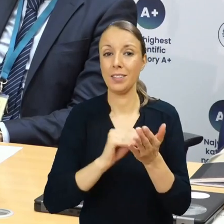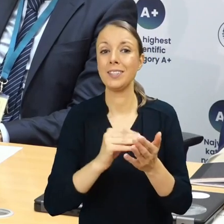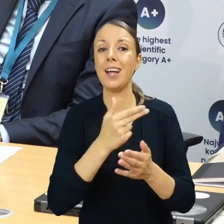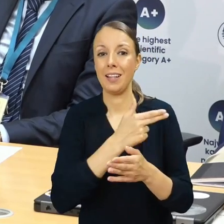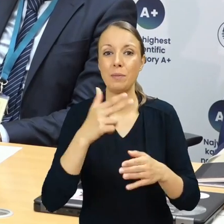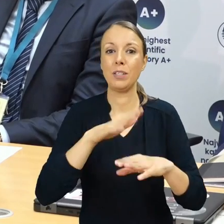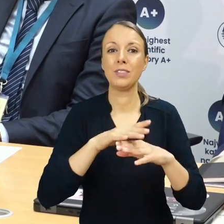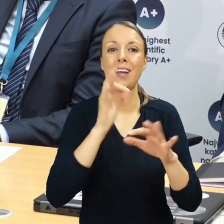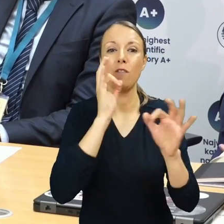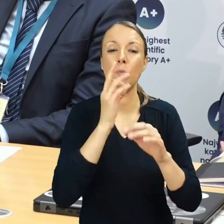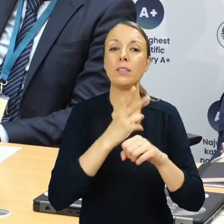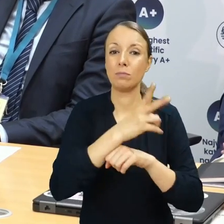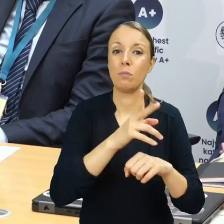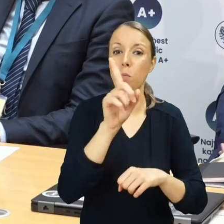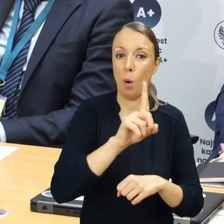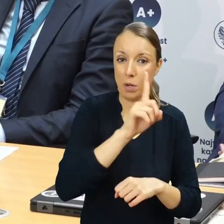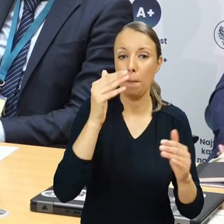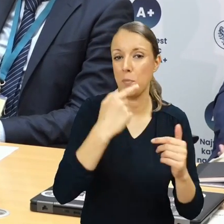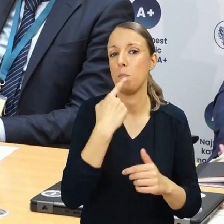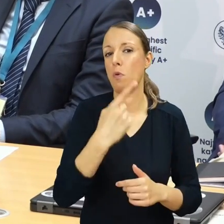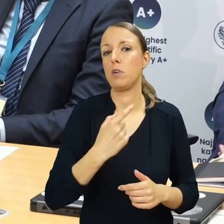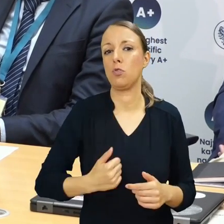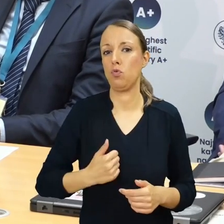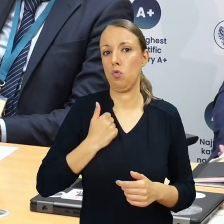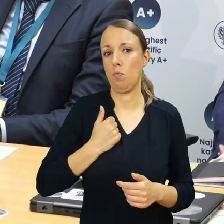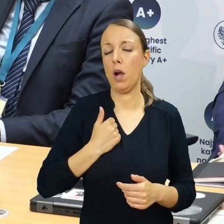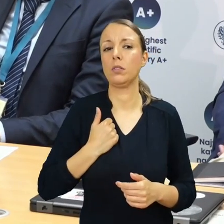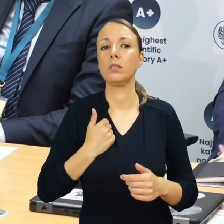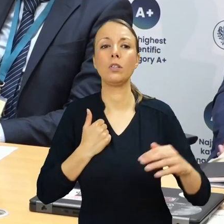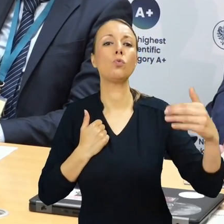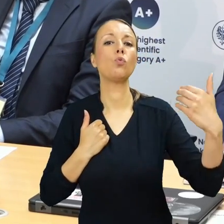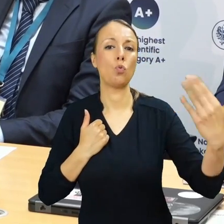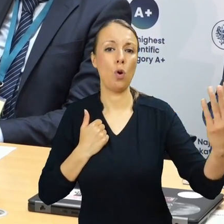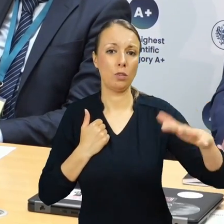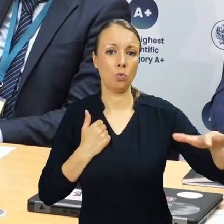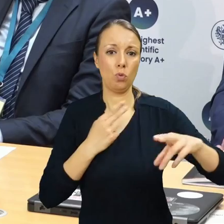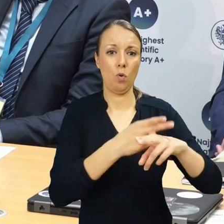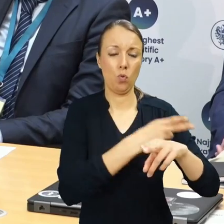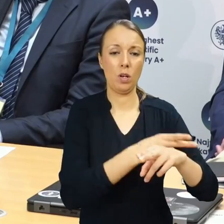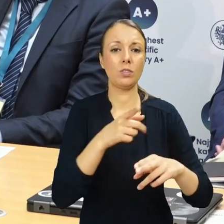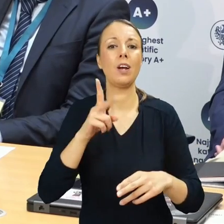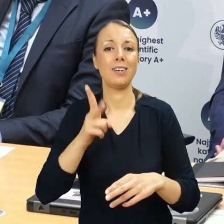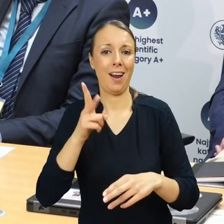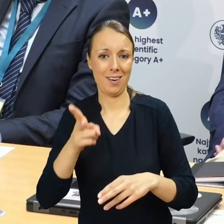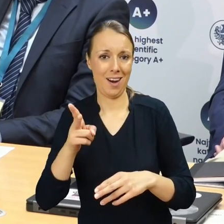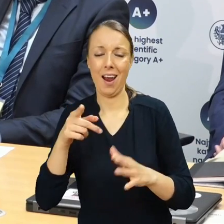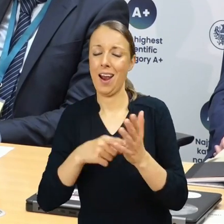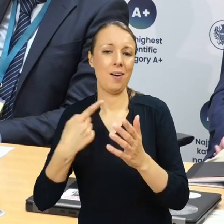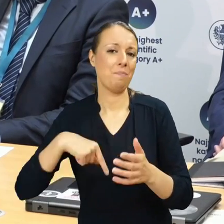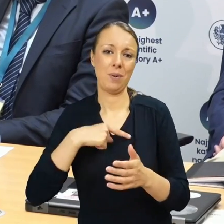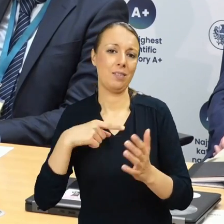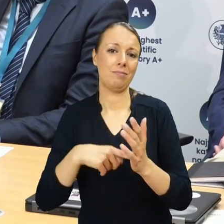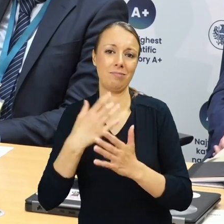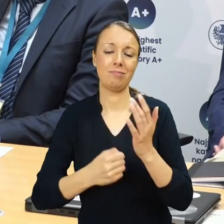z dumą powiedzieć tej drugiej urzędowej stronie, że kodeksu postępowania administracyjnego nie stosujemy. I tu on pojawia się dopiero na etapie